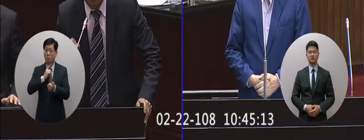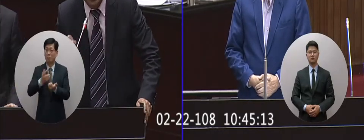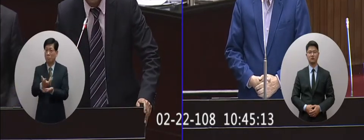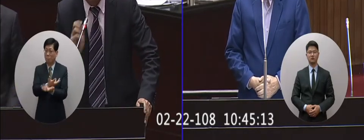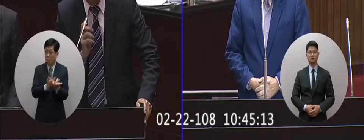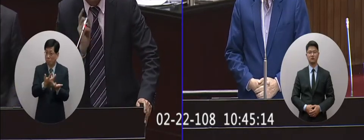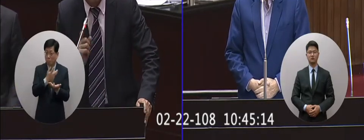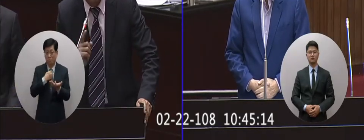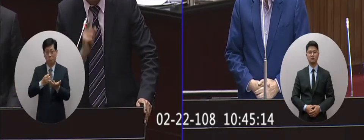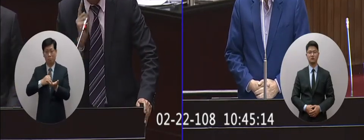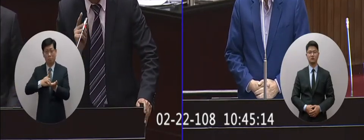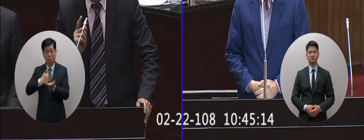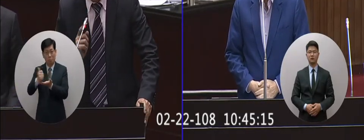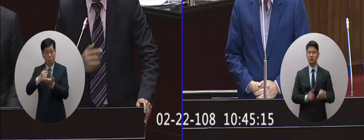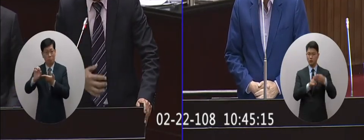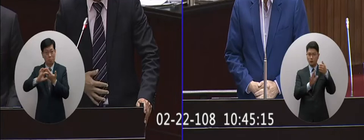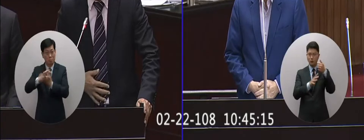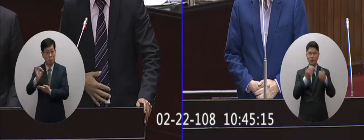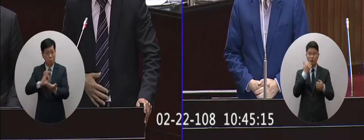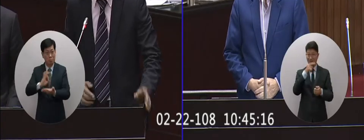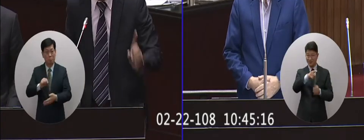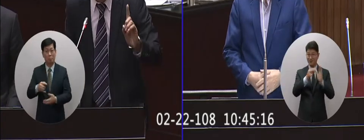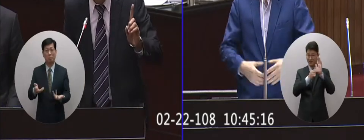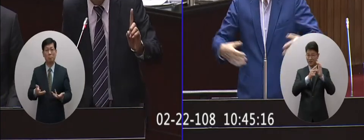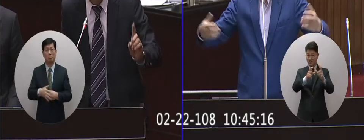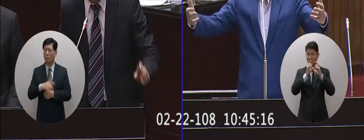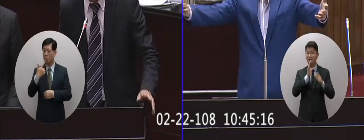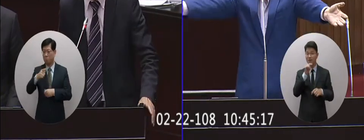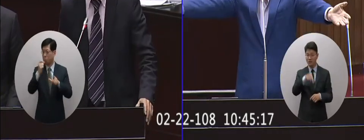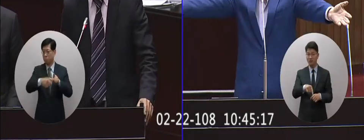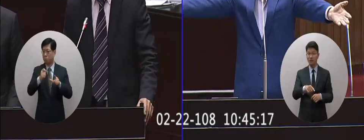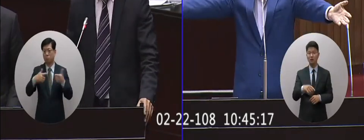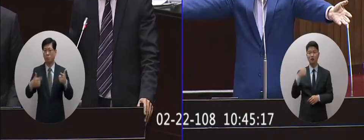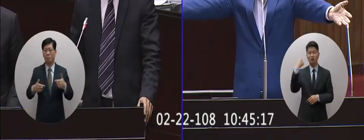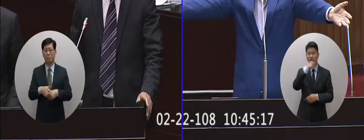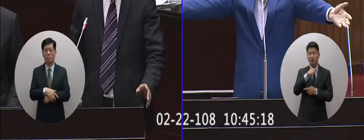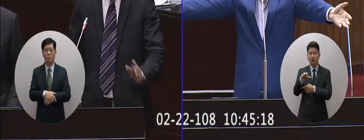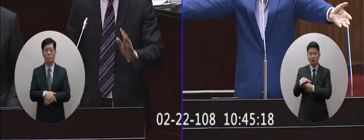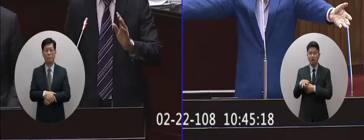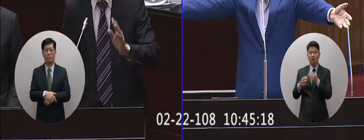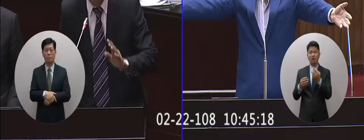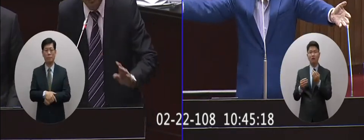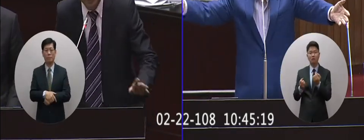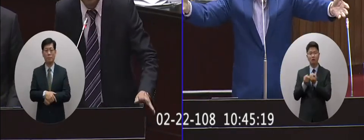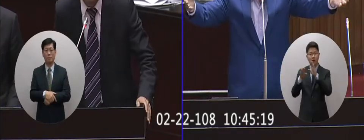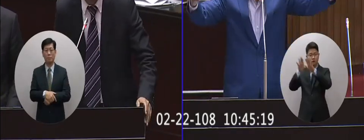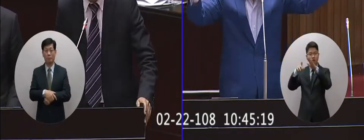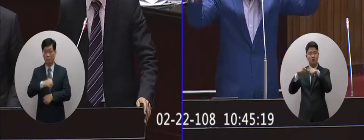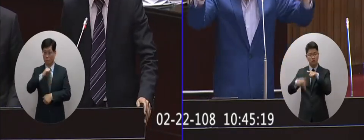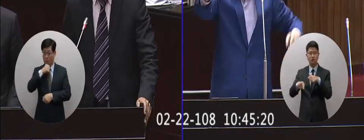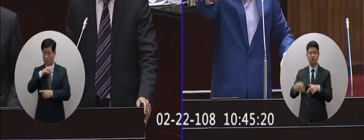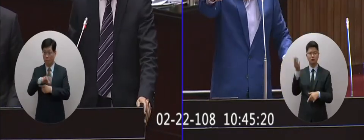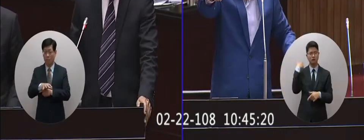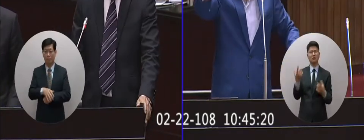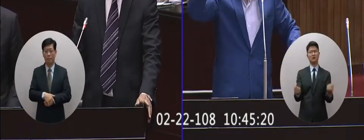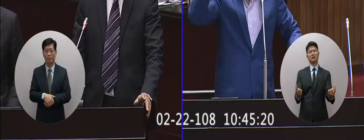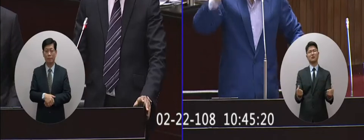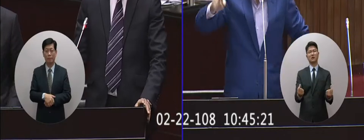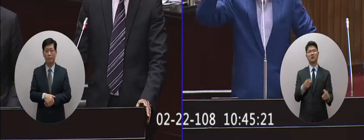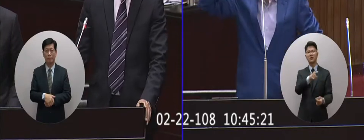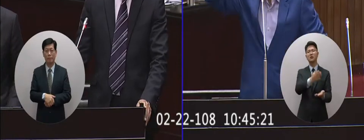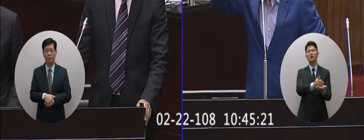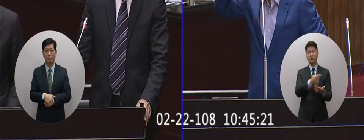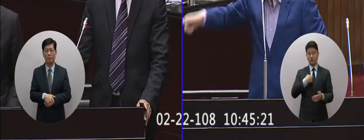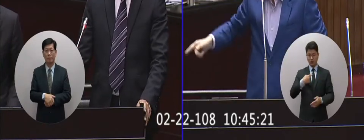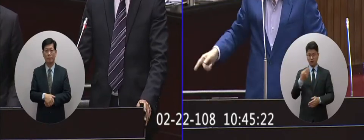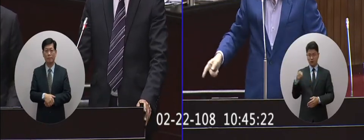有要外销所做的工作。 对，你如果讲到这样子啊， 它不是一个公司。 那台农发不就是这样子吗？ 台农发 当时，你不要讲，台